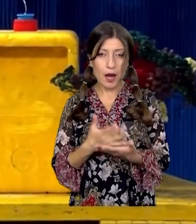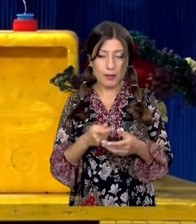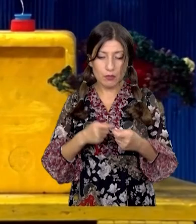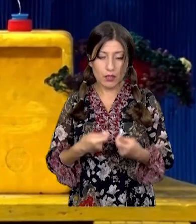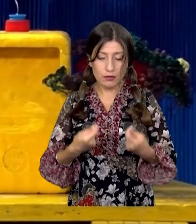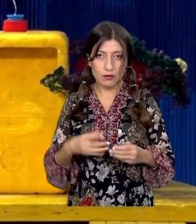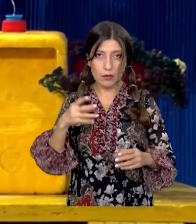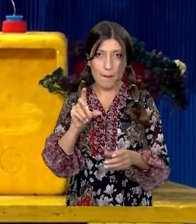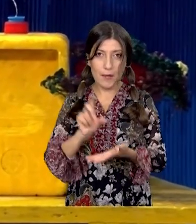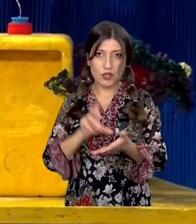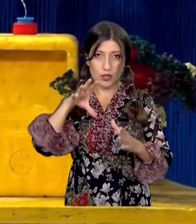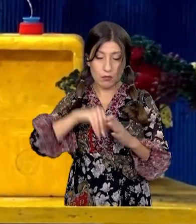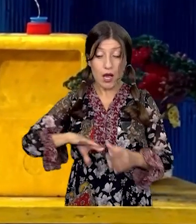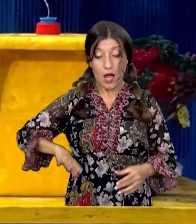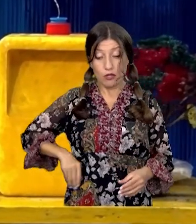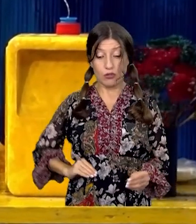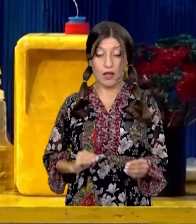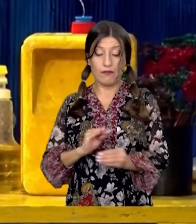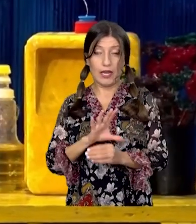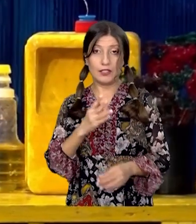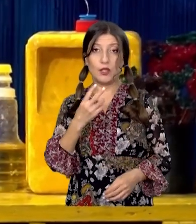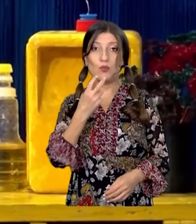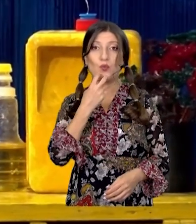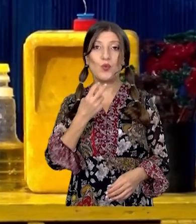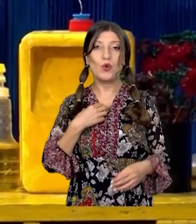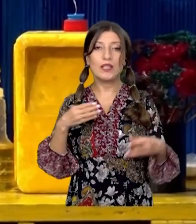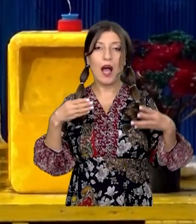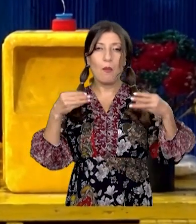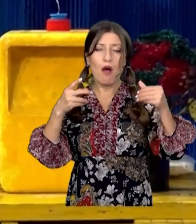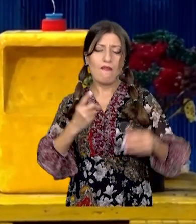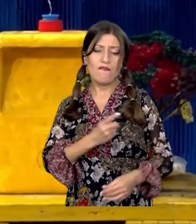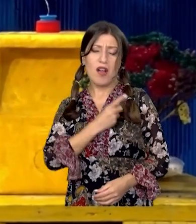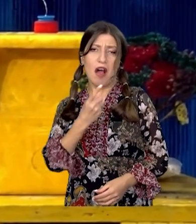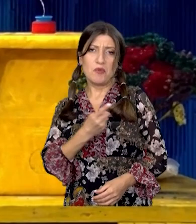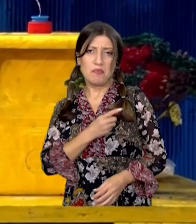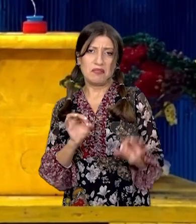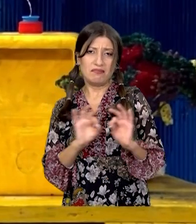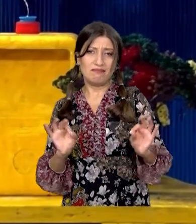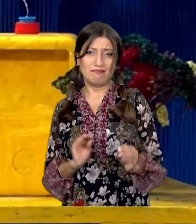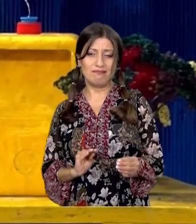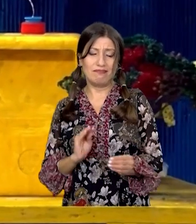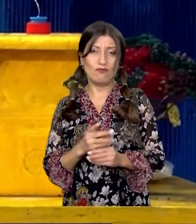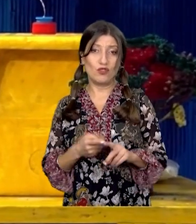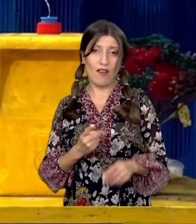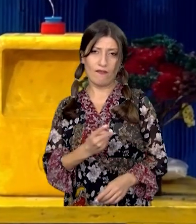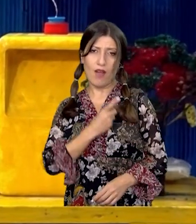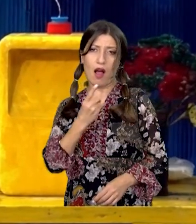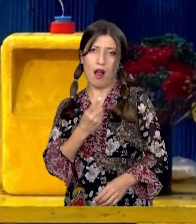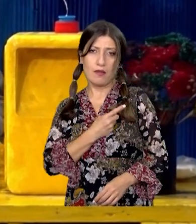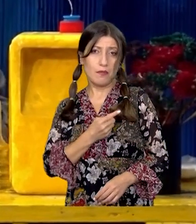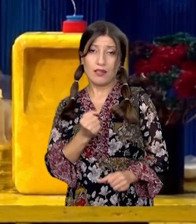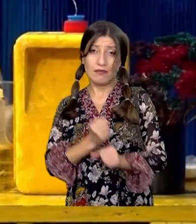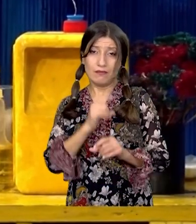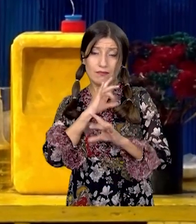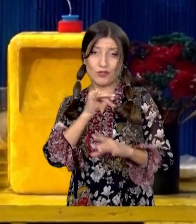մեջ։ Դրանից հետո ես կավելացնեմ մուլտափոշին, վարպետորեն կավելացնեմ, ի դեպ ասեմ, քանի որ վարպետորեն, եթե ես